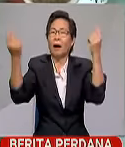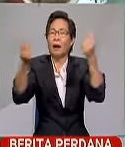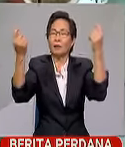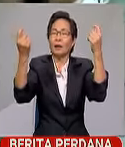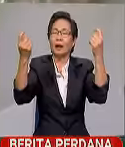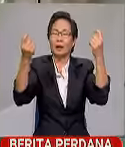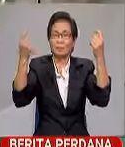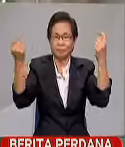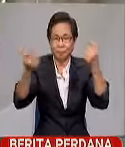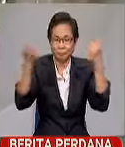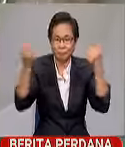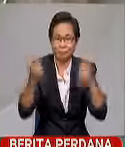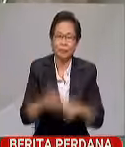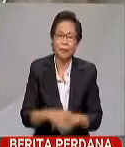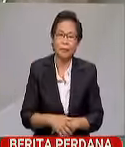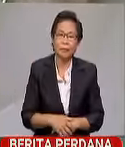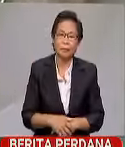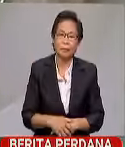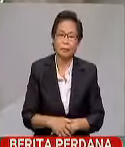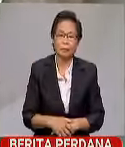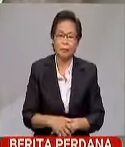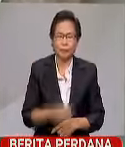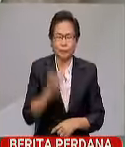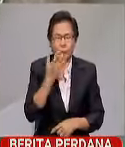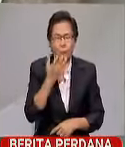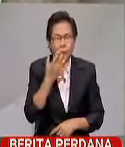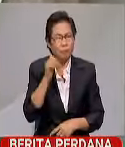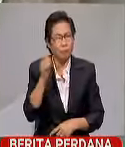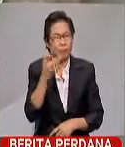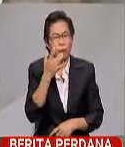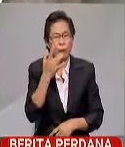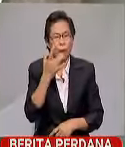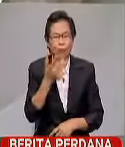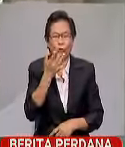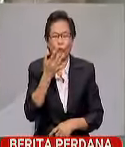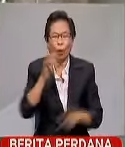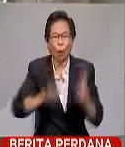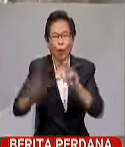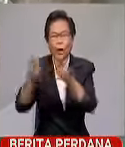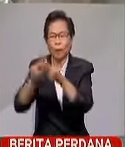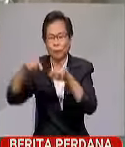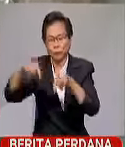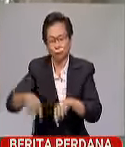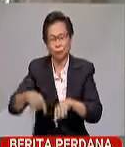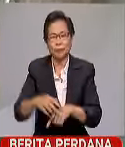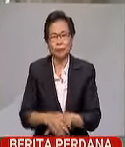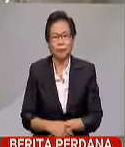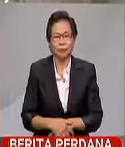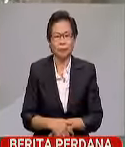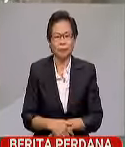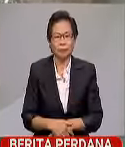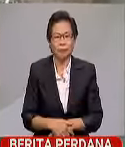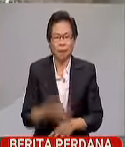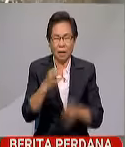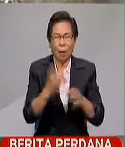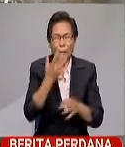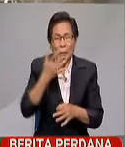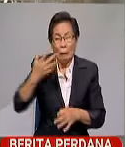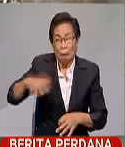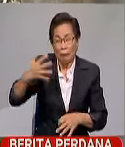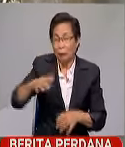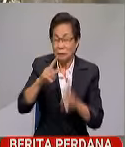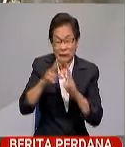keramaian. Rasanya memang ngam-ngam punya rasa dengan itu cita rasa orang kampung sini. Ia punya kalau yang pedas tu tidak